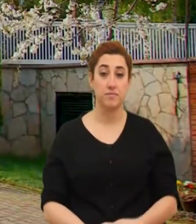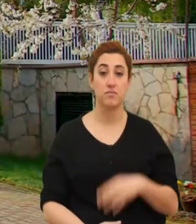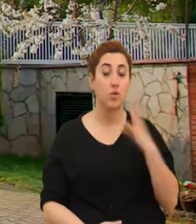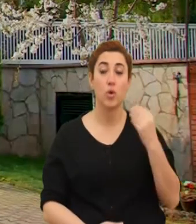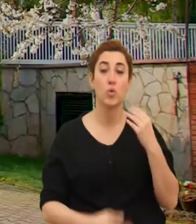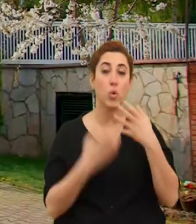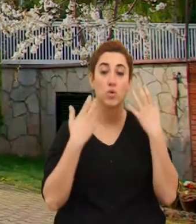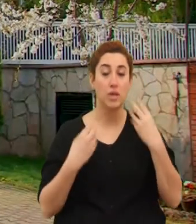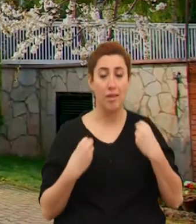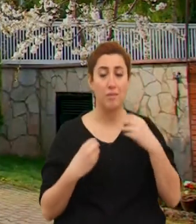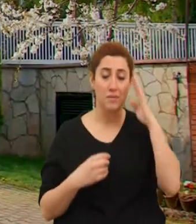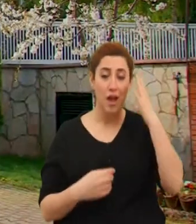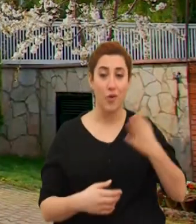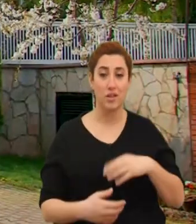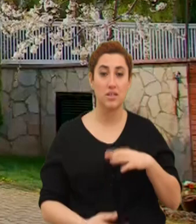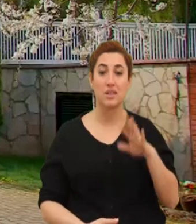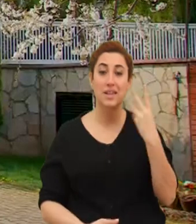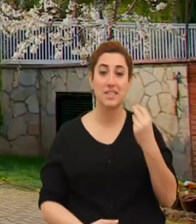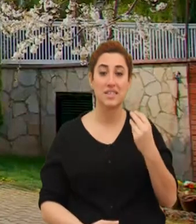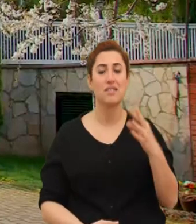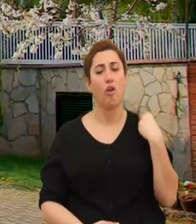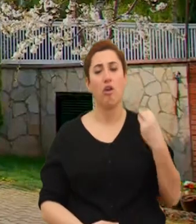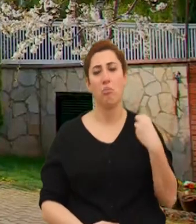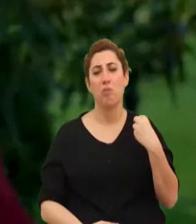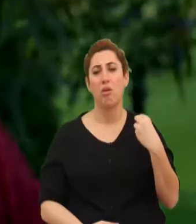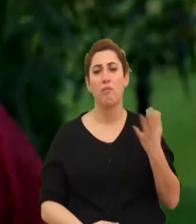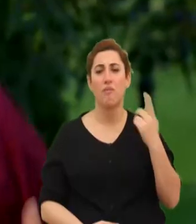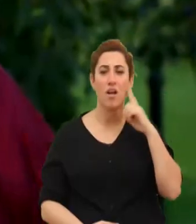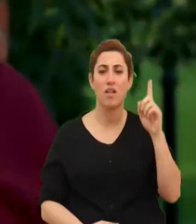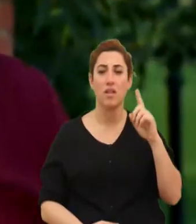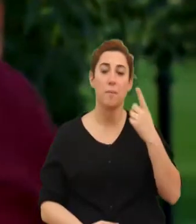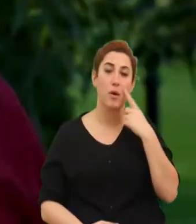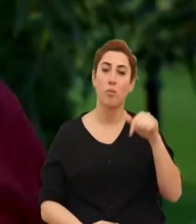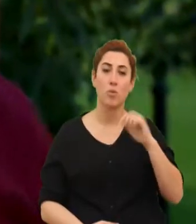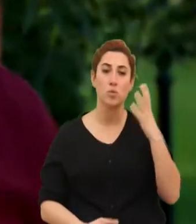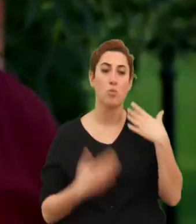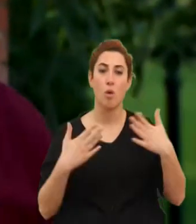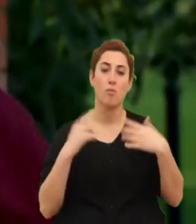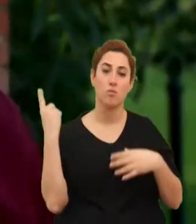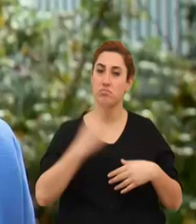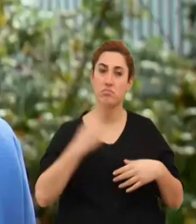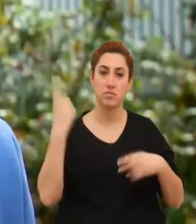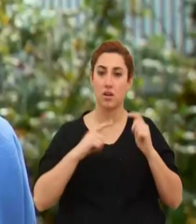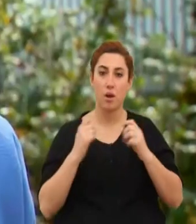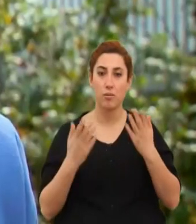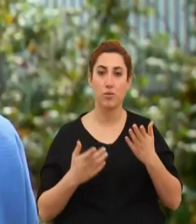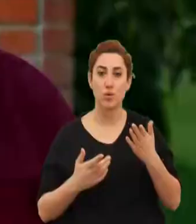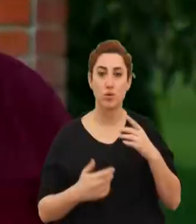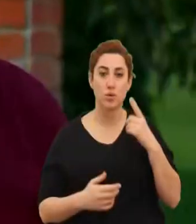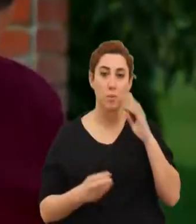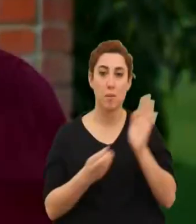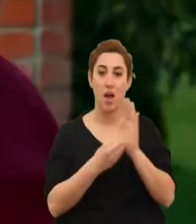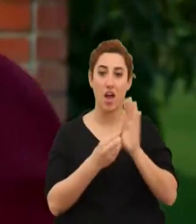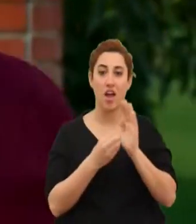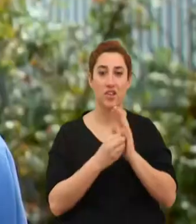Ne haber koçum? Sağ olun, salam. Şükürler. Necesiz? İyiyim valla. Bakayım bu aralar çok sık gelip gidiyorsun. Yani